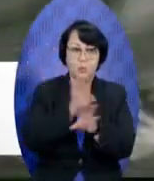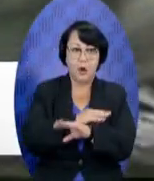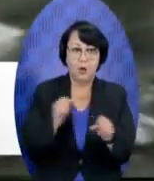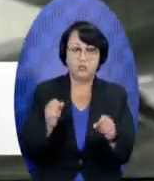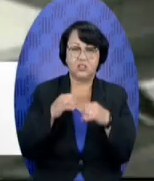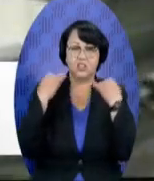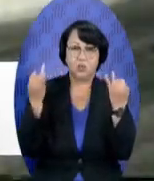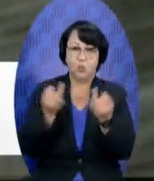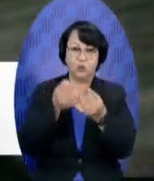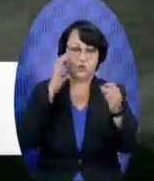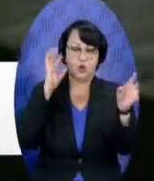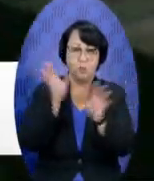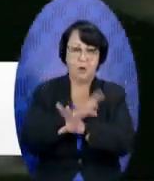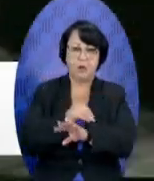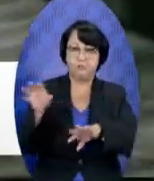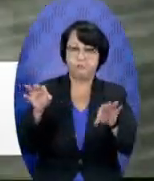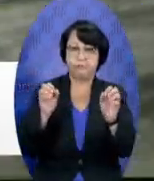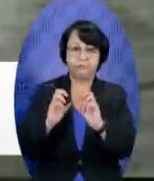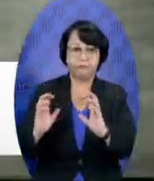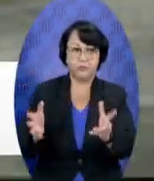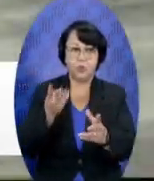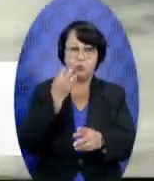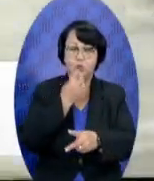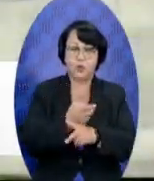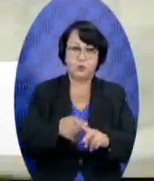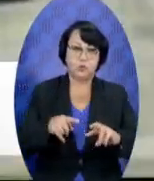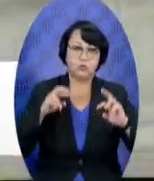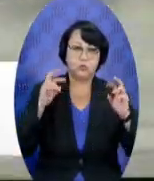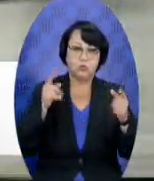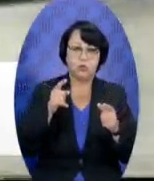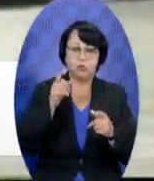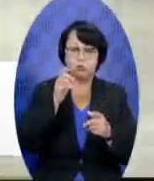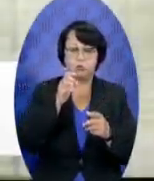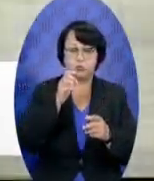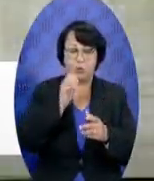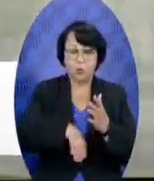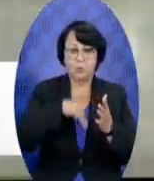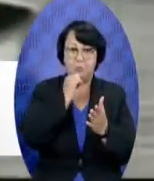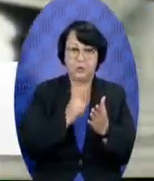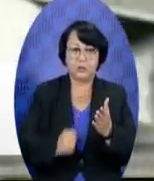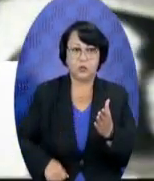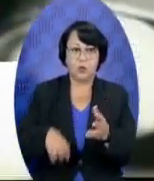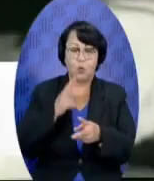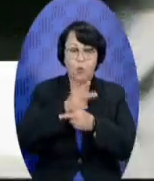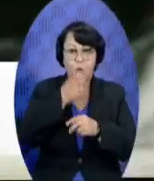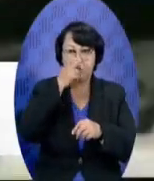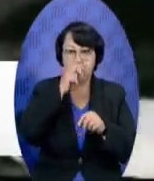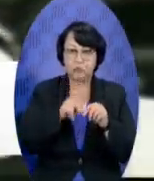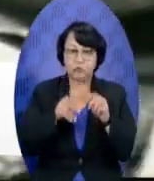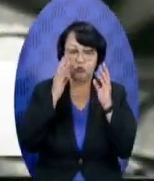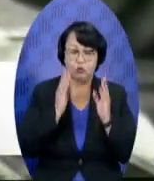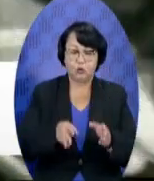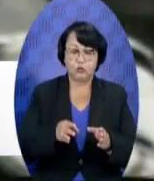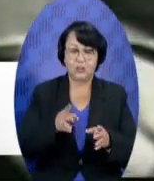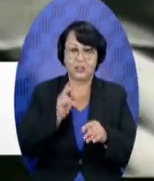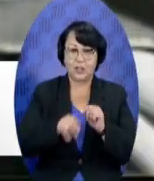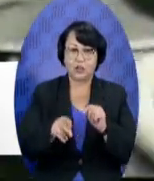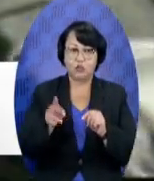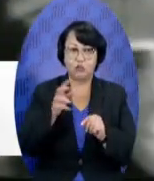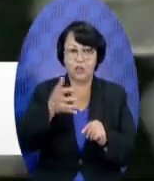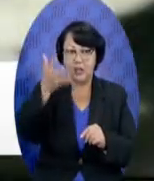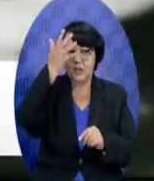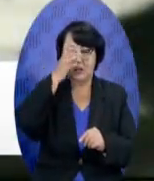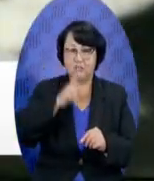найрамдах Монгол ард улсын үндсэн хуулийн нэмэлтийн тухай хуульд өөрчлөлт оруулан баталж, хууль тогтоох, шалгах, эрх бүхий төрийн эрх барих байнгын дэд байгууллага